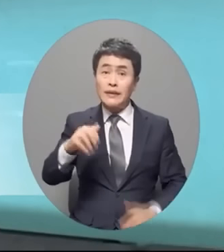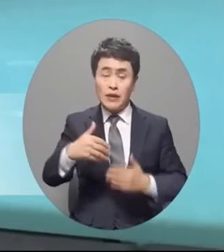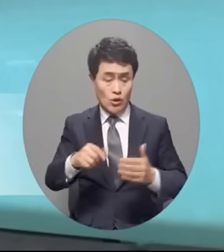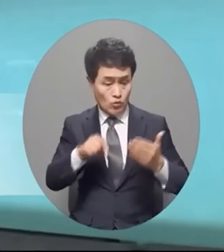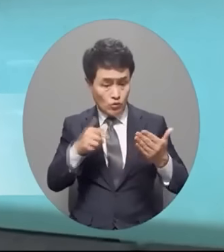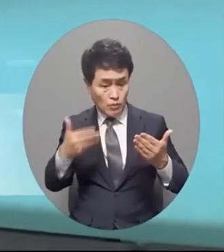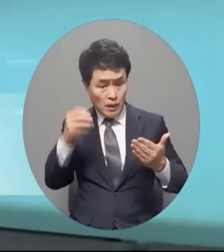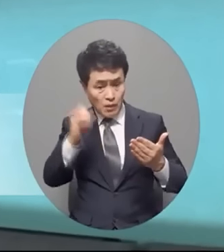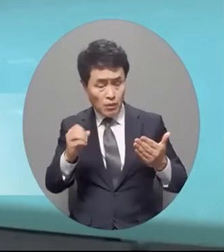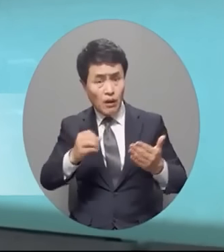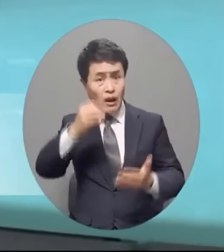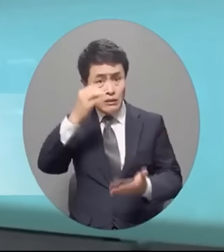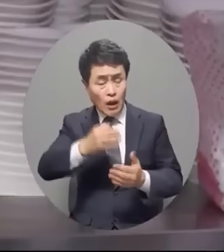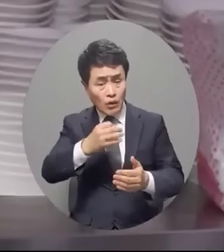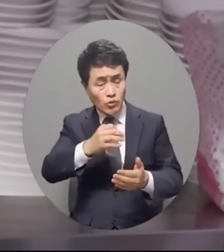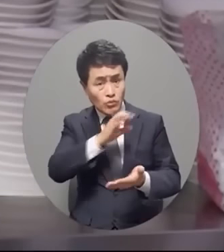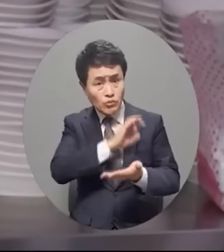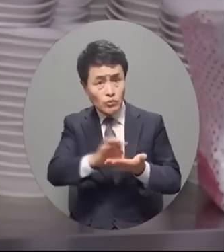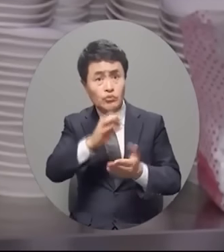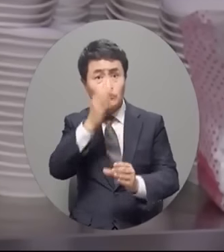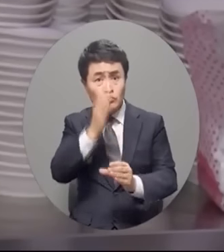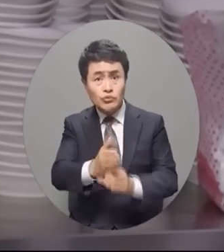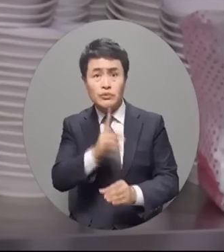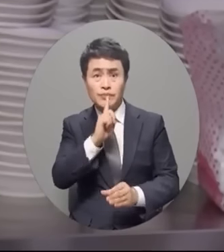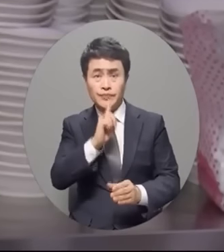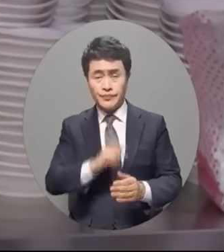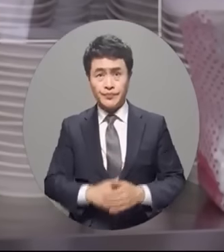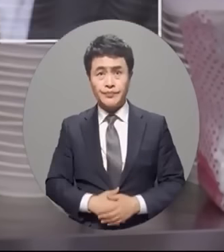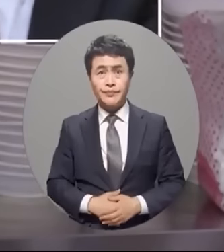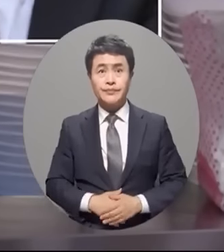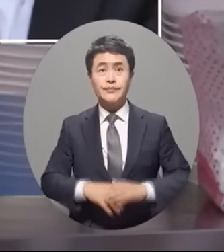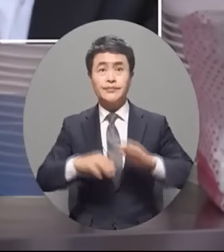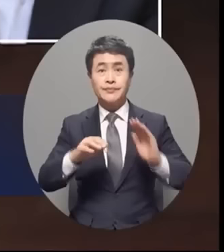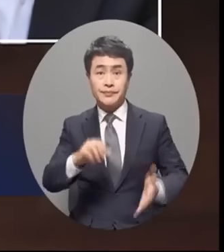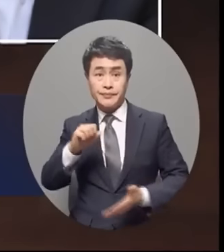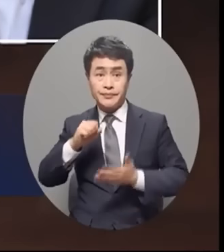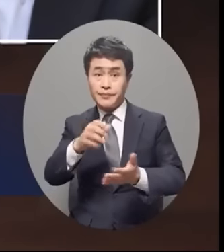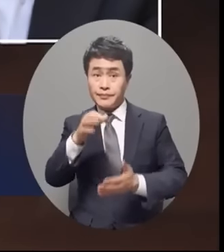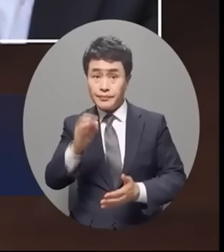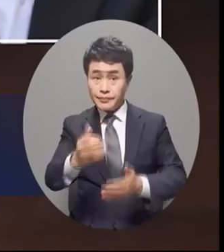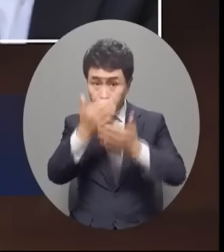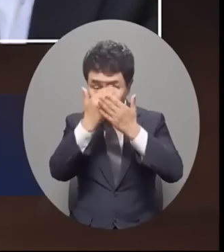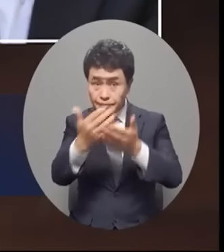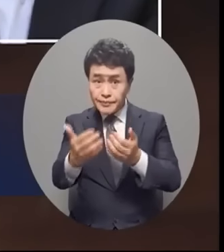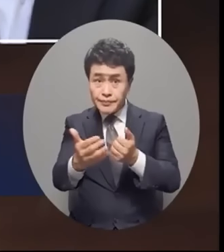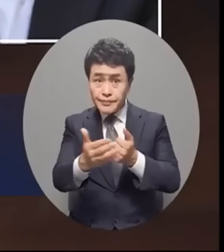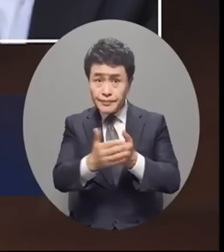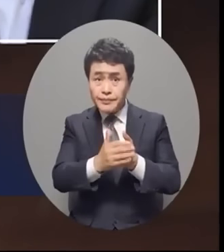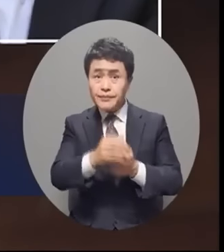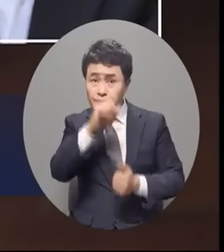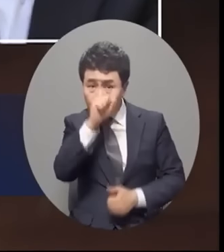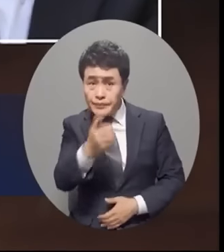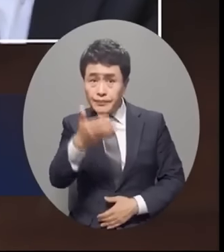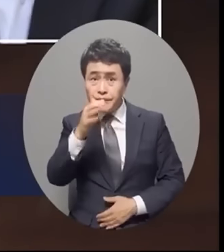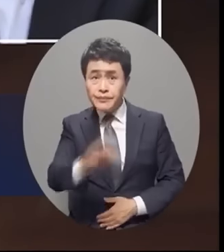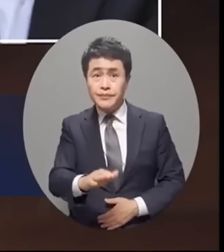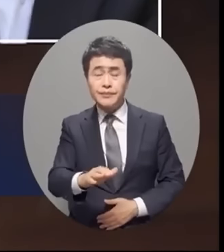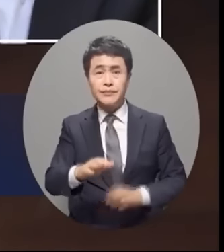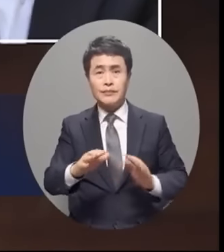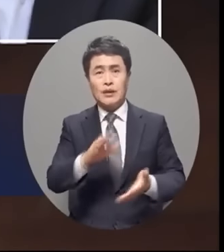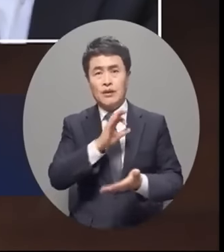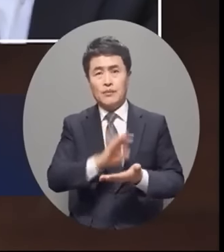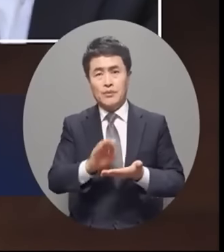비해 낮은 수수료를 적용하고 있다고 밝혔습니다. 배달료가 뭐 무료니까 좋지만은 점점 이제